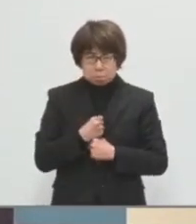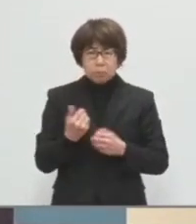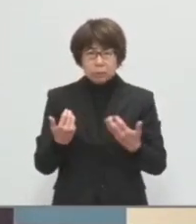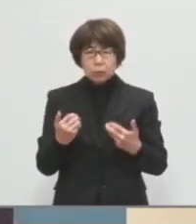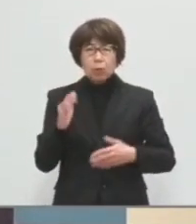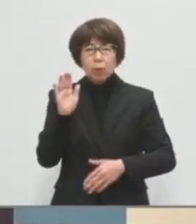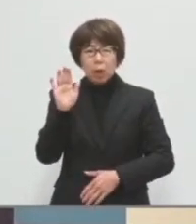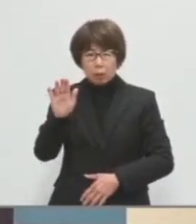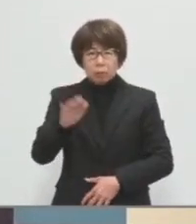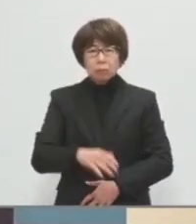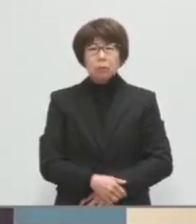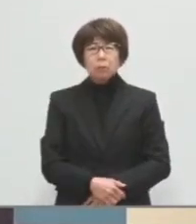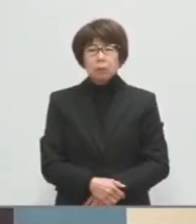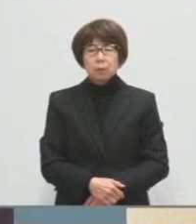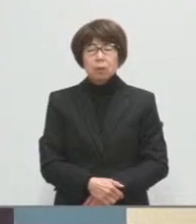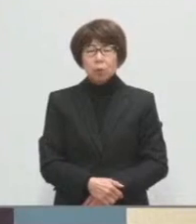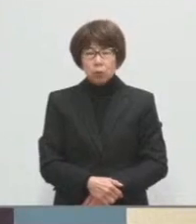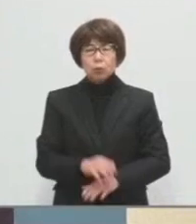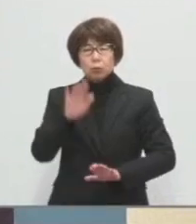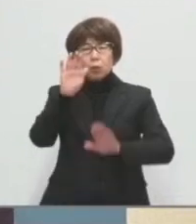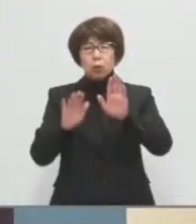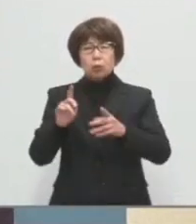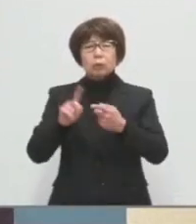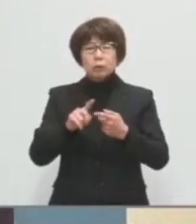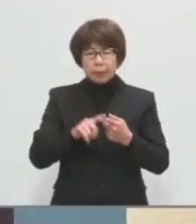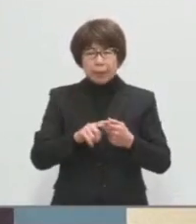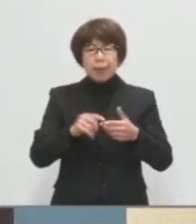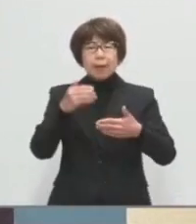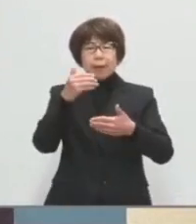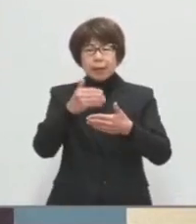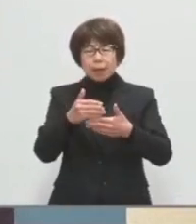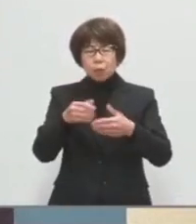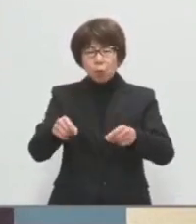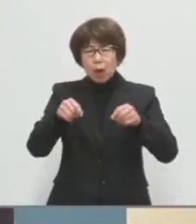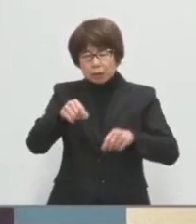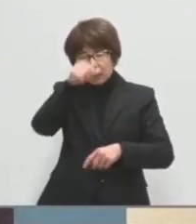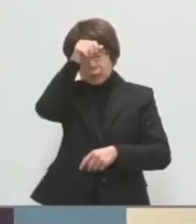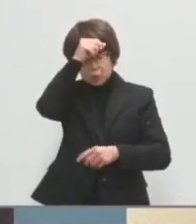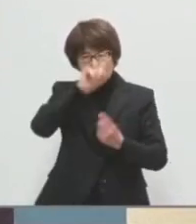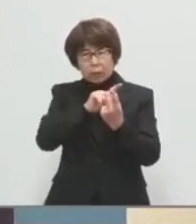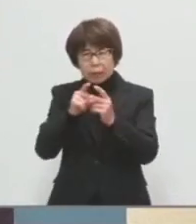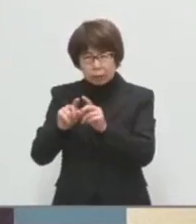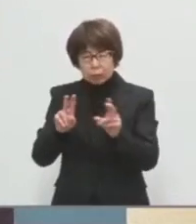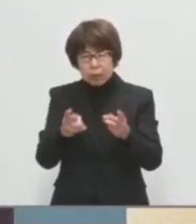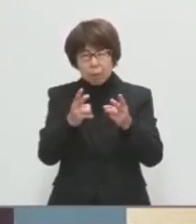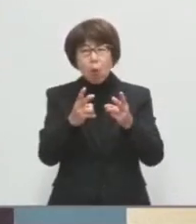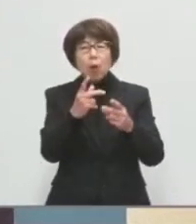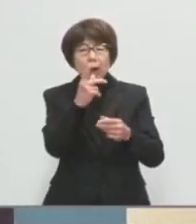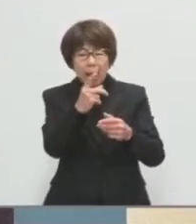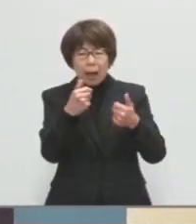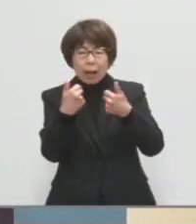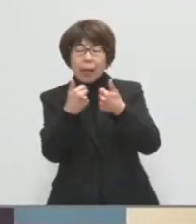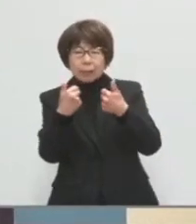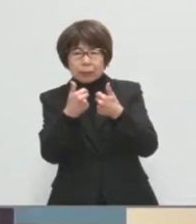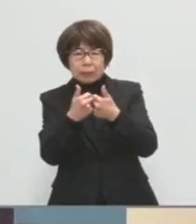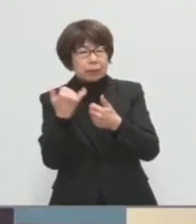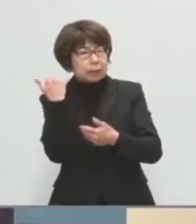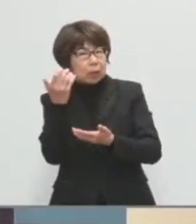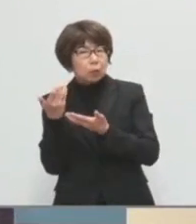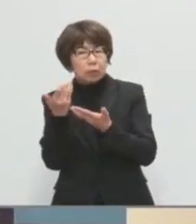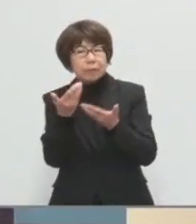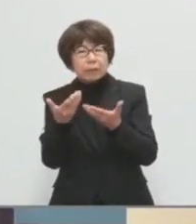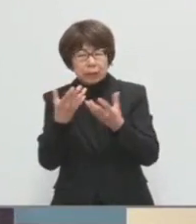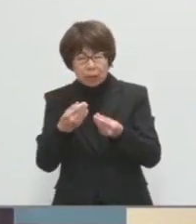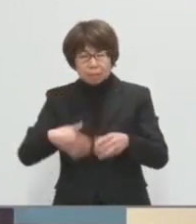状況ですこの状況につきまして件の感染症対策専門家開示にご意見を伺いました